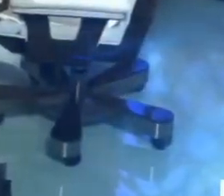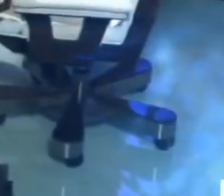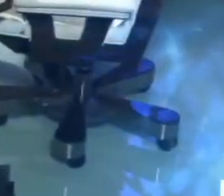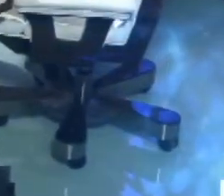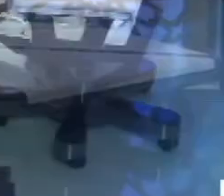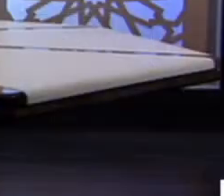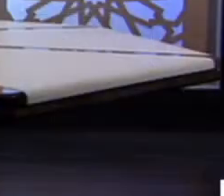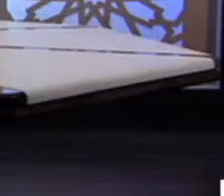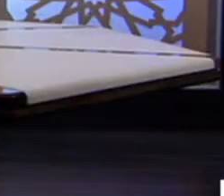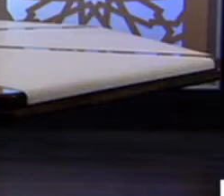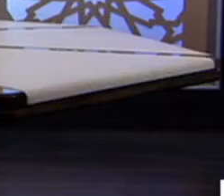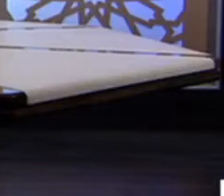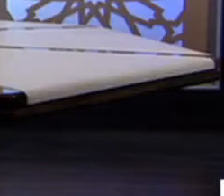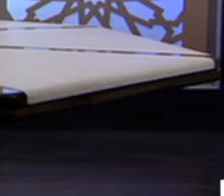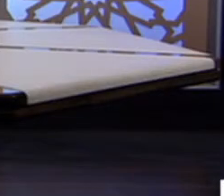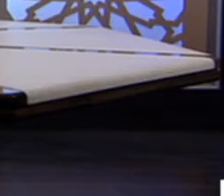نورا.